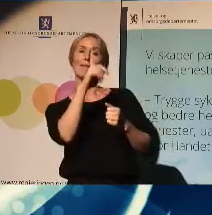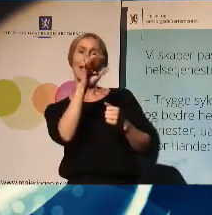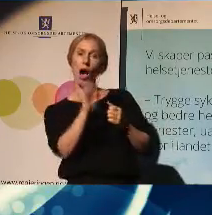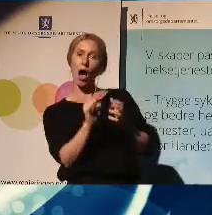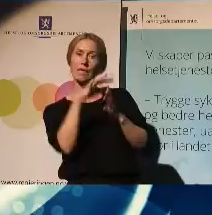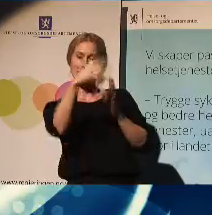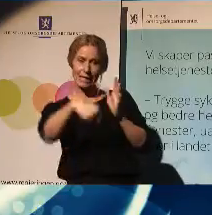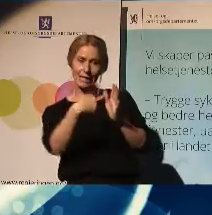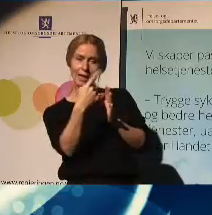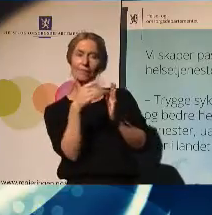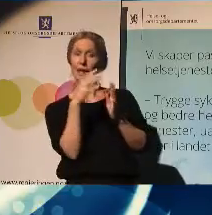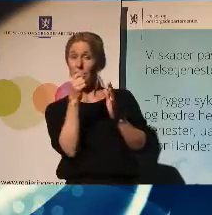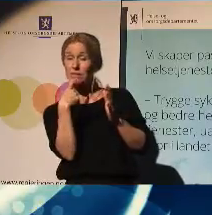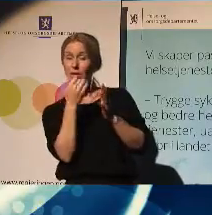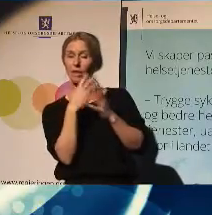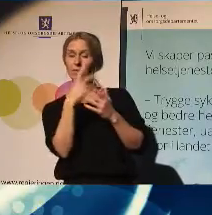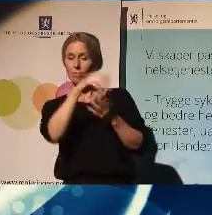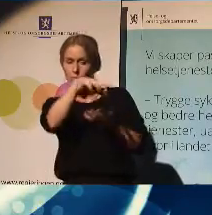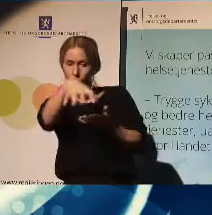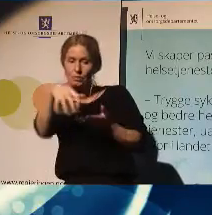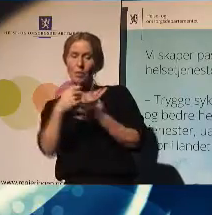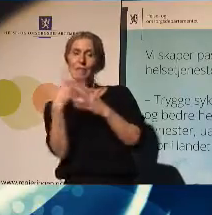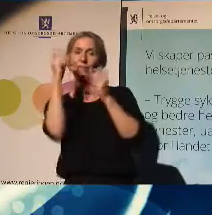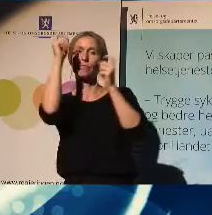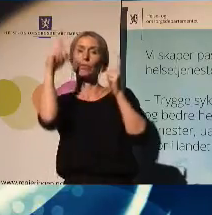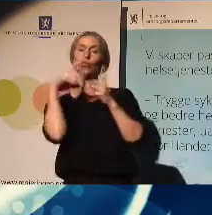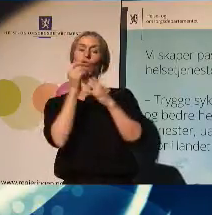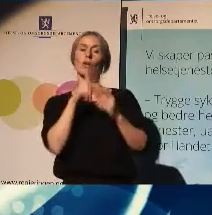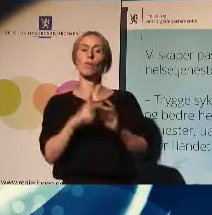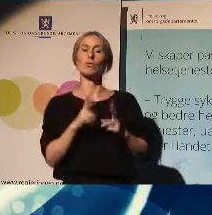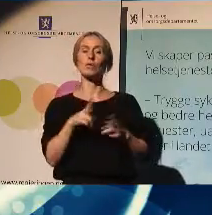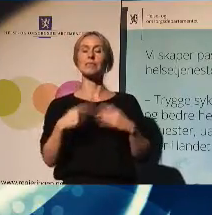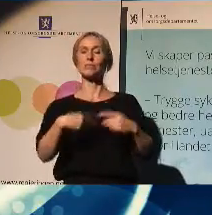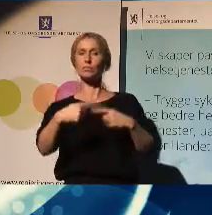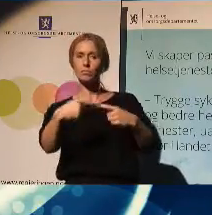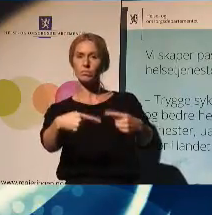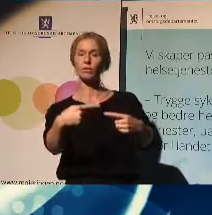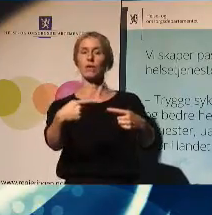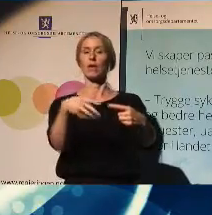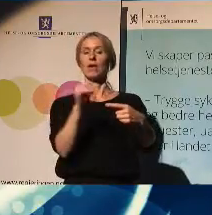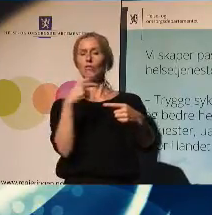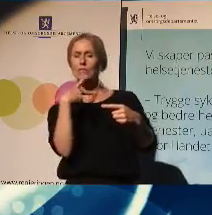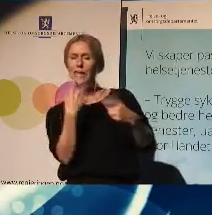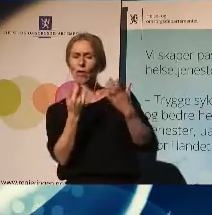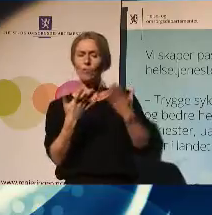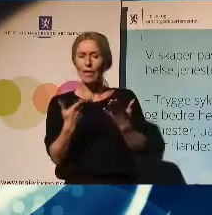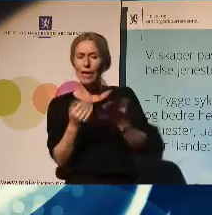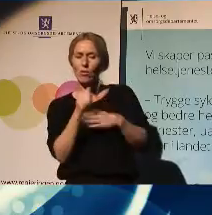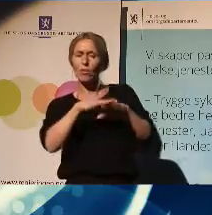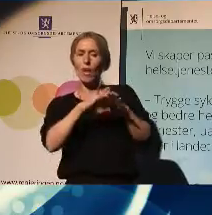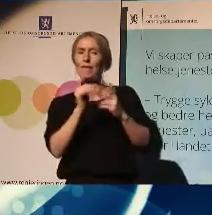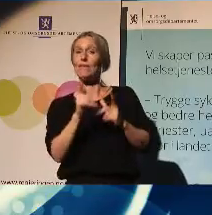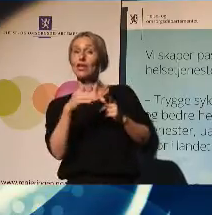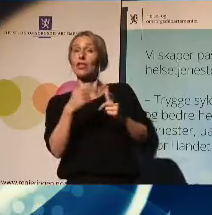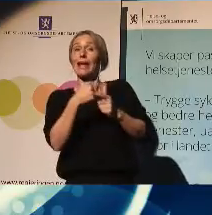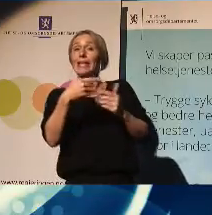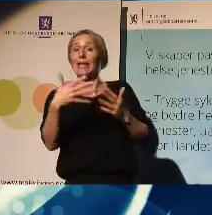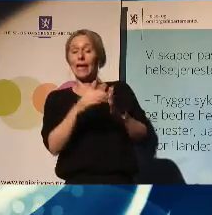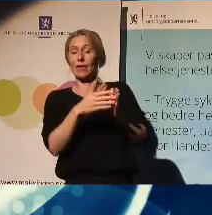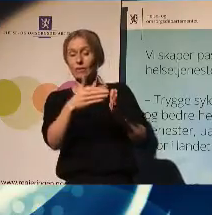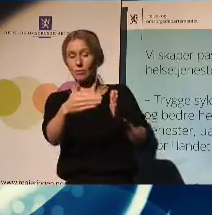inn data som kan brukes fortløpende og forsøke om vår foreløpige plan er vellykket eller ikke. Vi valgte da å kalle